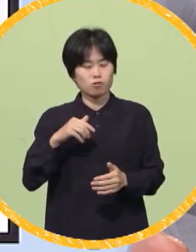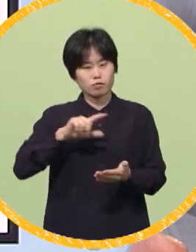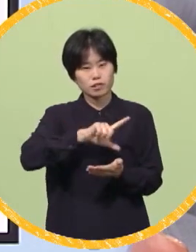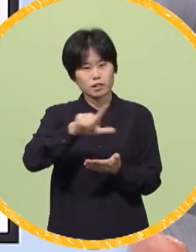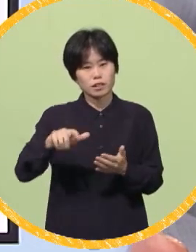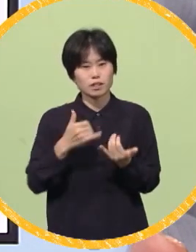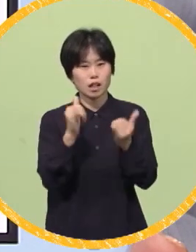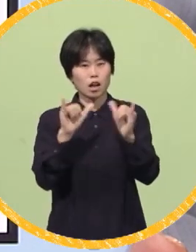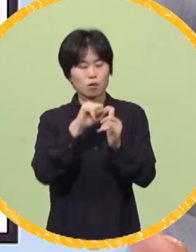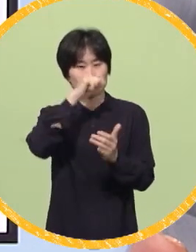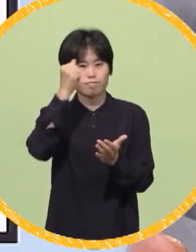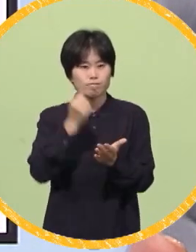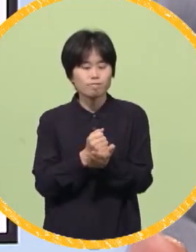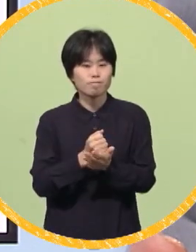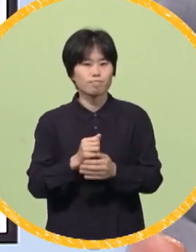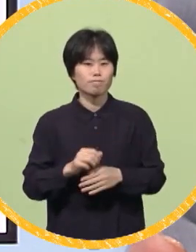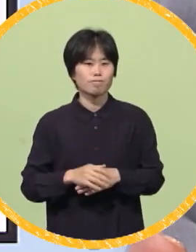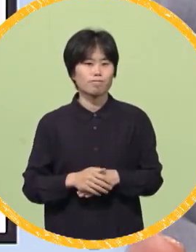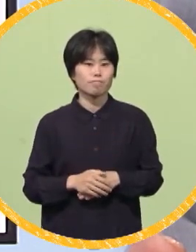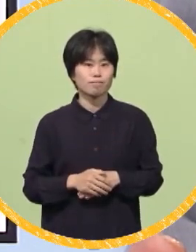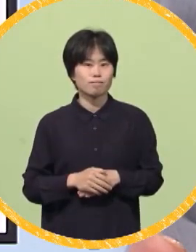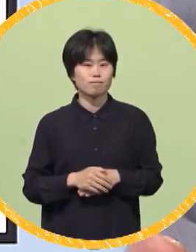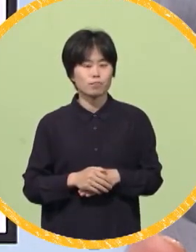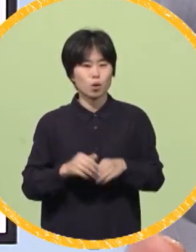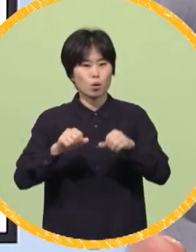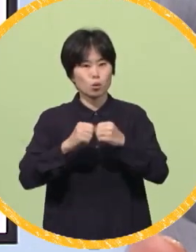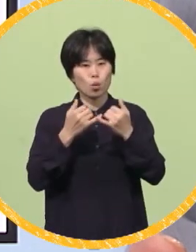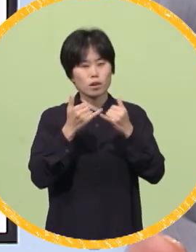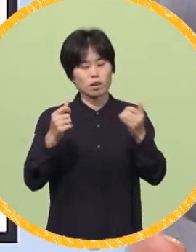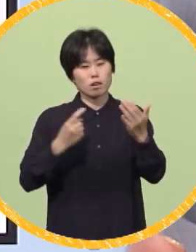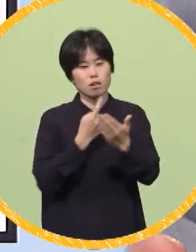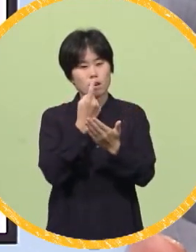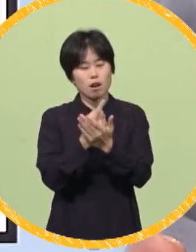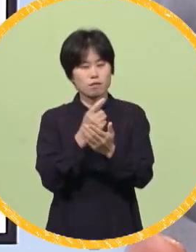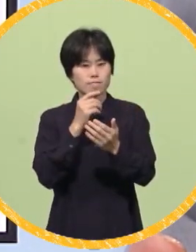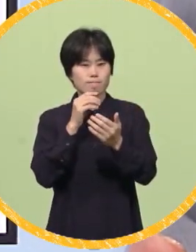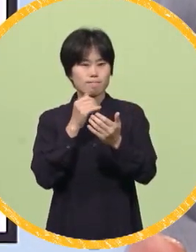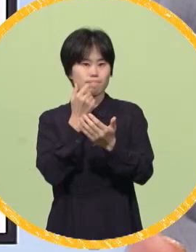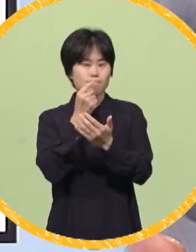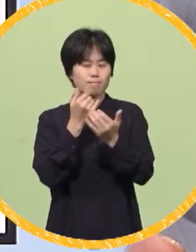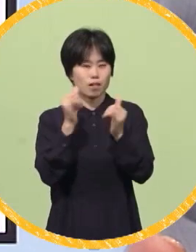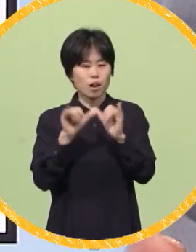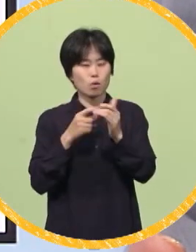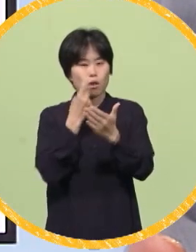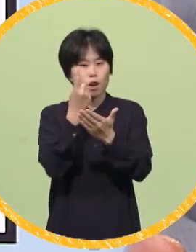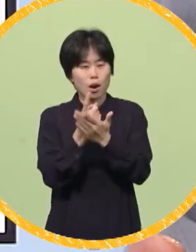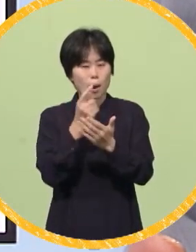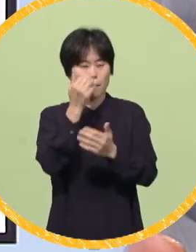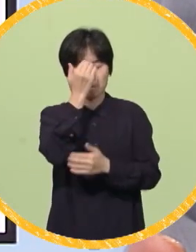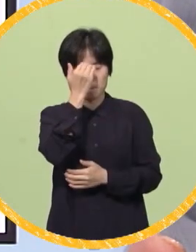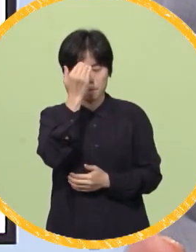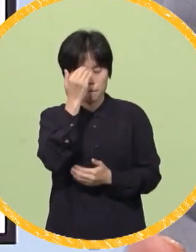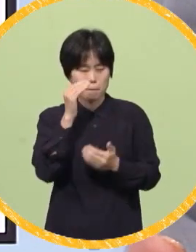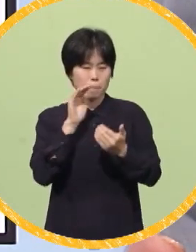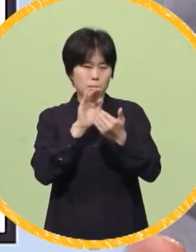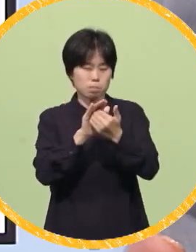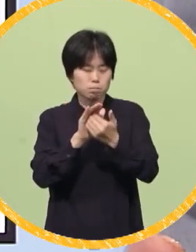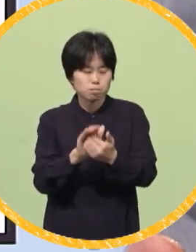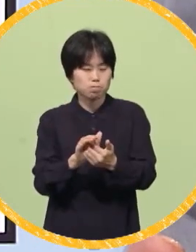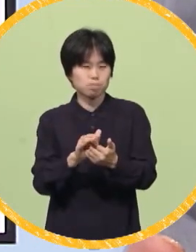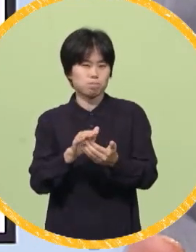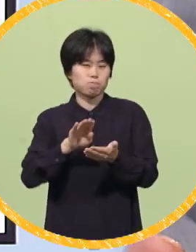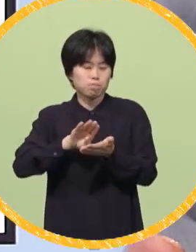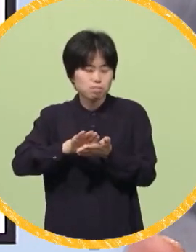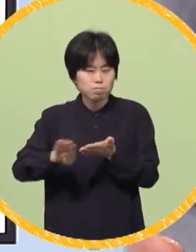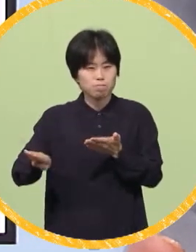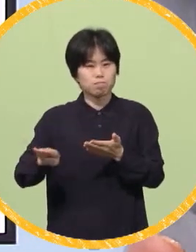。一つ、私たちは障害者の社会への参加を妨げるあらゆる壁、いかなる偏見や差別も排除